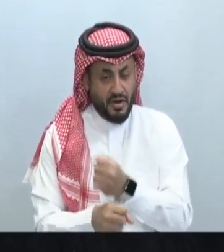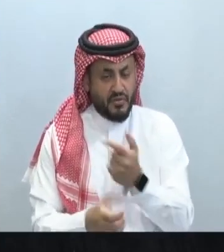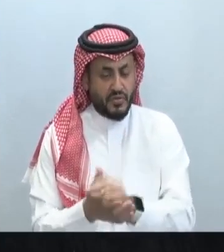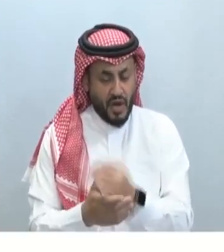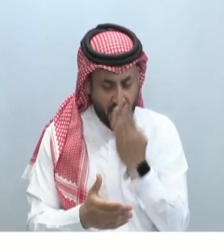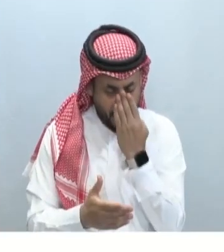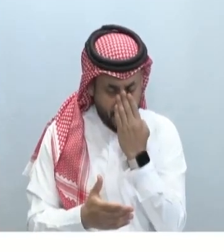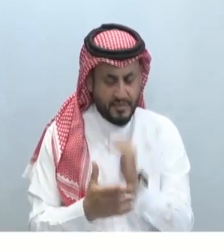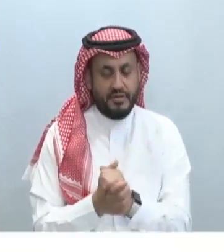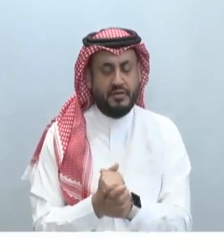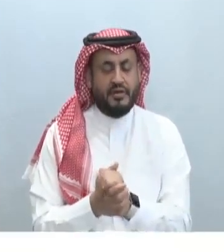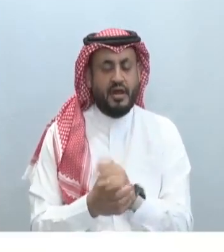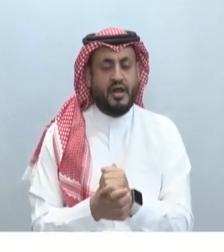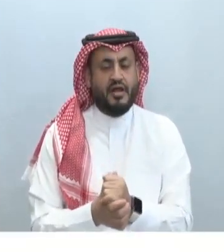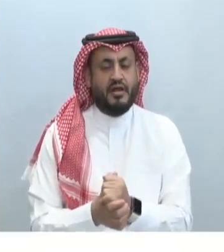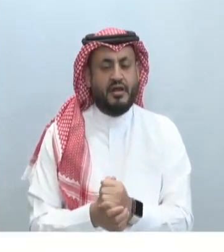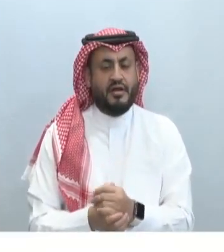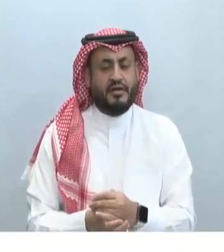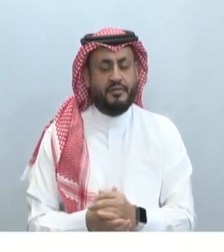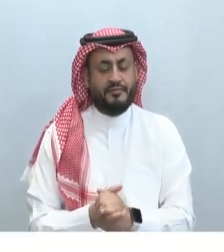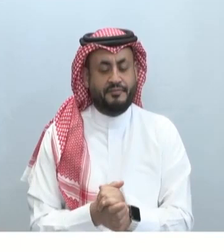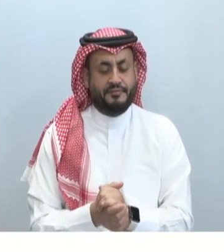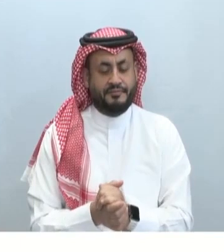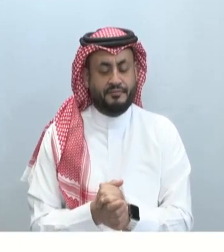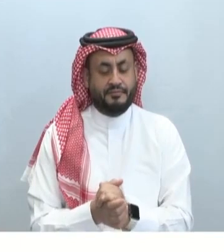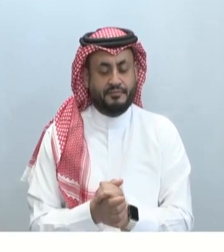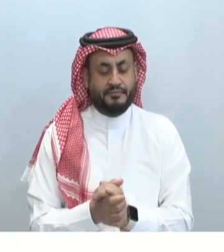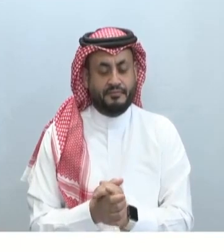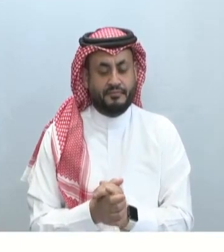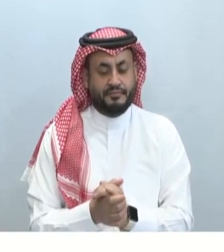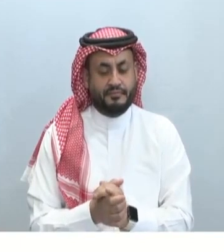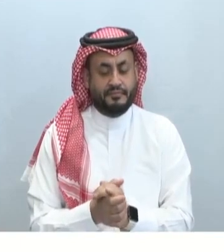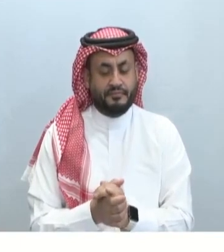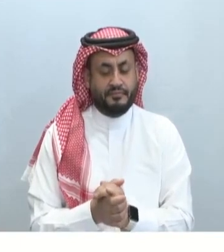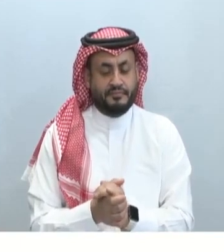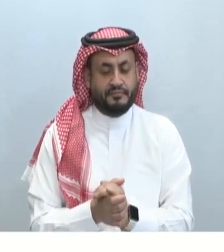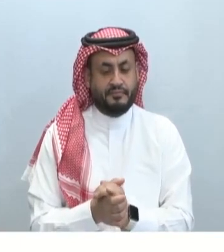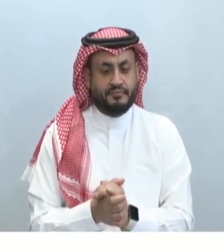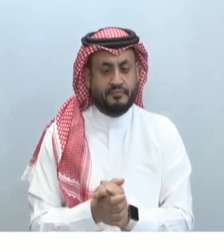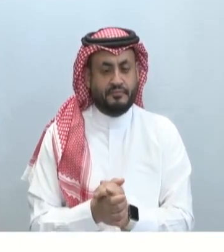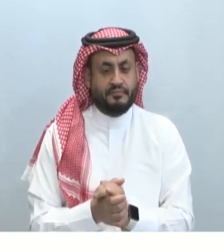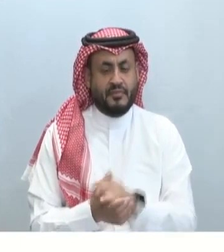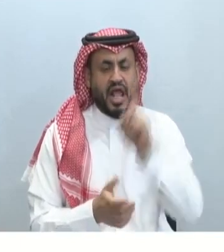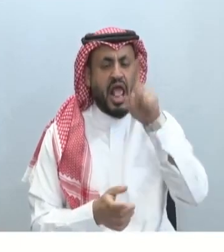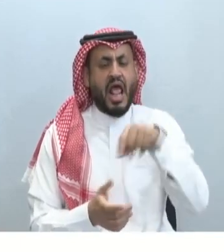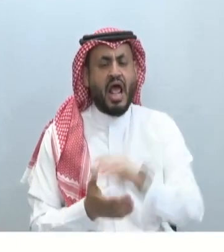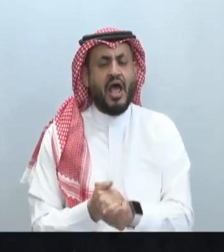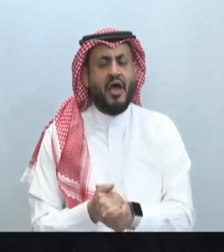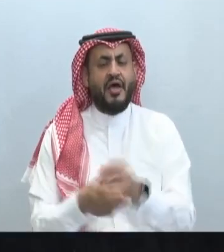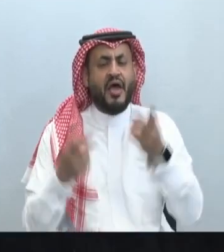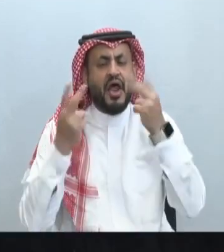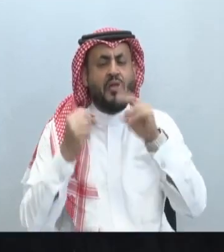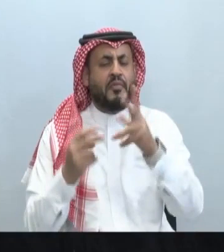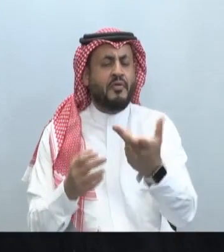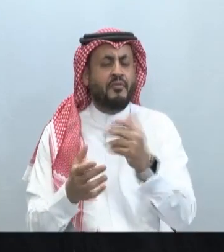فيحرص الانسان على هذا الامر طيب ماذا عن اهداف درسنا لهذا اليوم ماذا